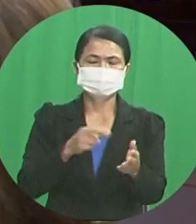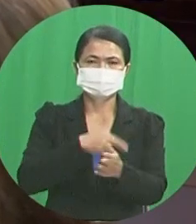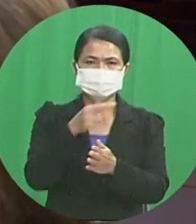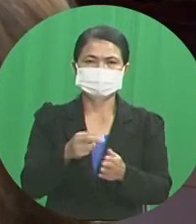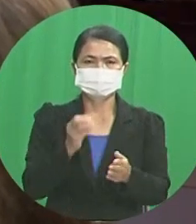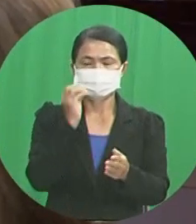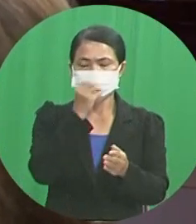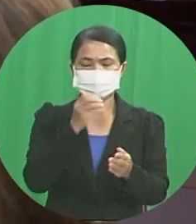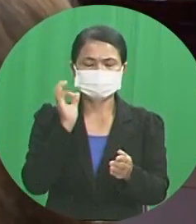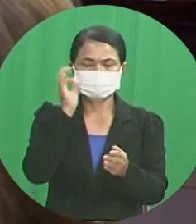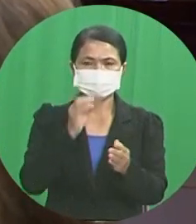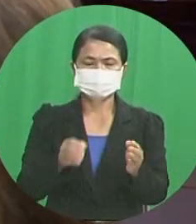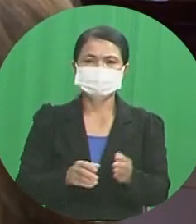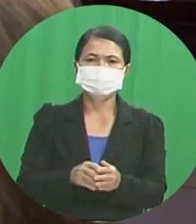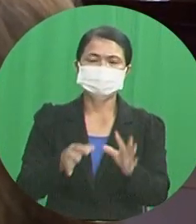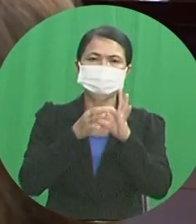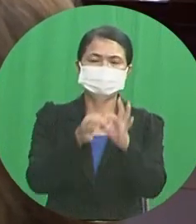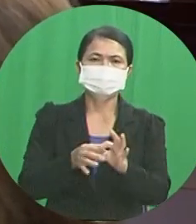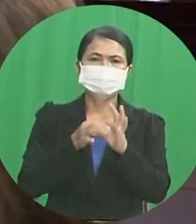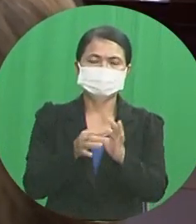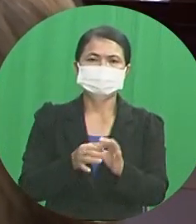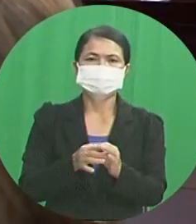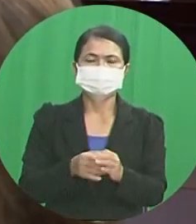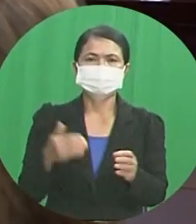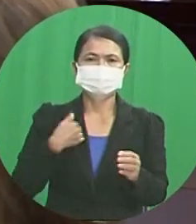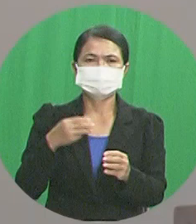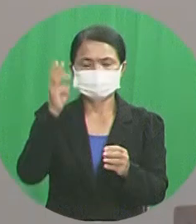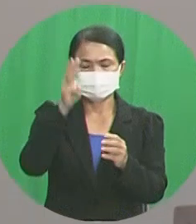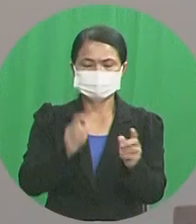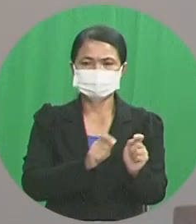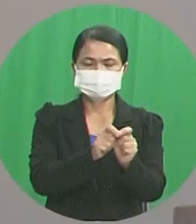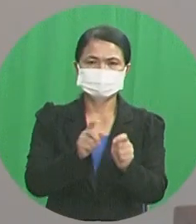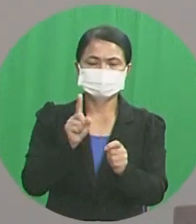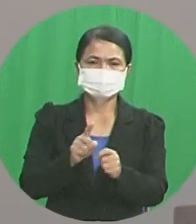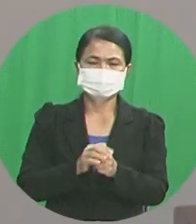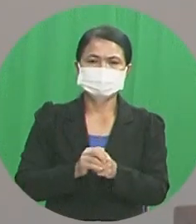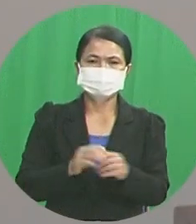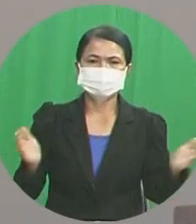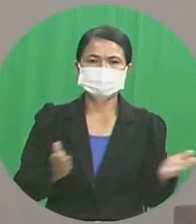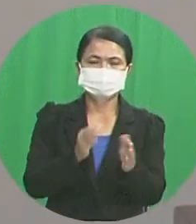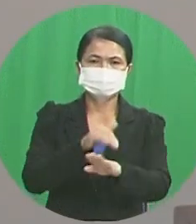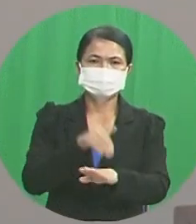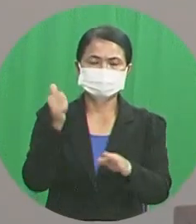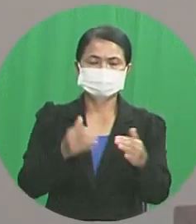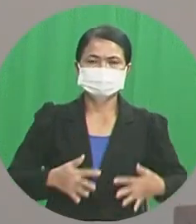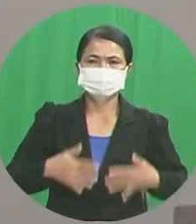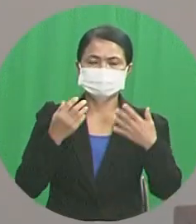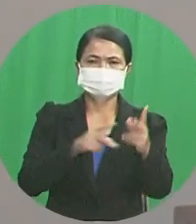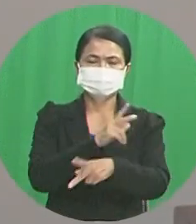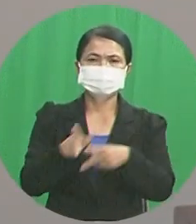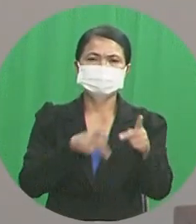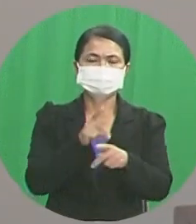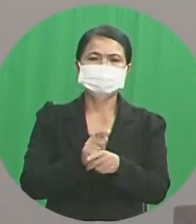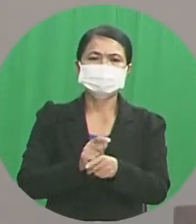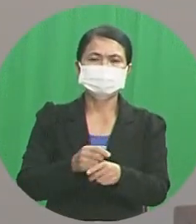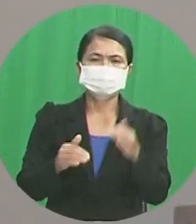លជាផ្លែផ្កាសហប្រតិបត្តិការនឹងមានឆន្ទៈរួមមួយគឺលើកកម្ពស់គុណភាពជីវភាពប្រជាពលរដ្ឋ